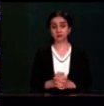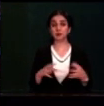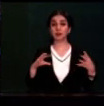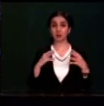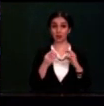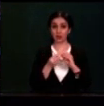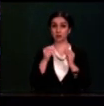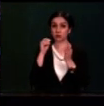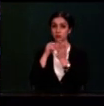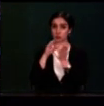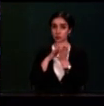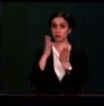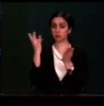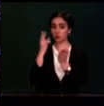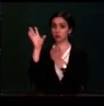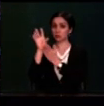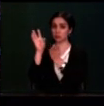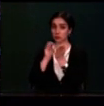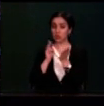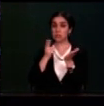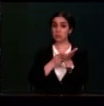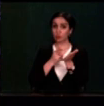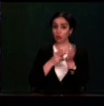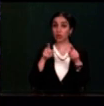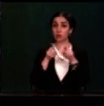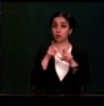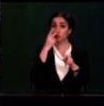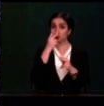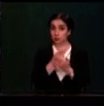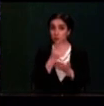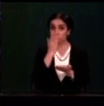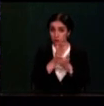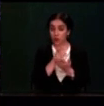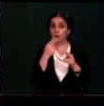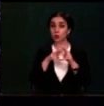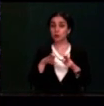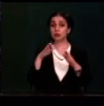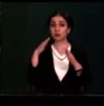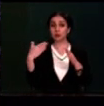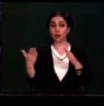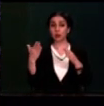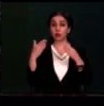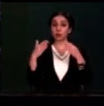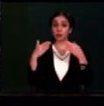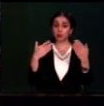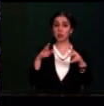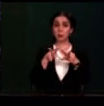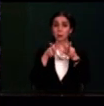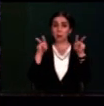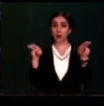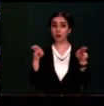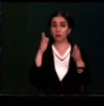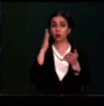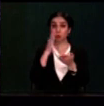Natijani yozib olamiz. Masalamiz isbotlandi. Bizga talab qilingan tomonlargacha bo'lgan baravar uzoqlikda